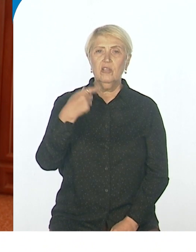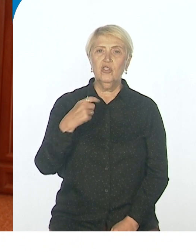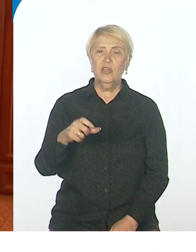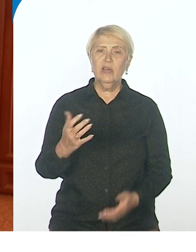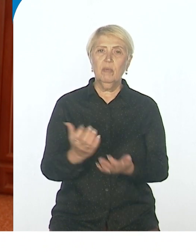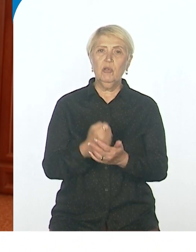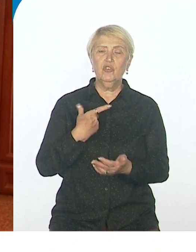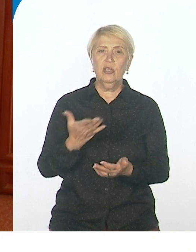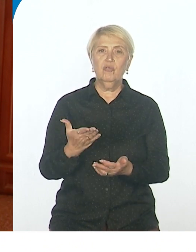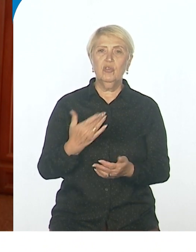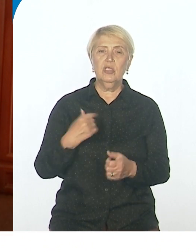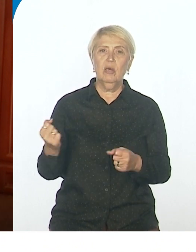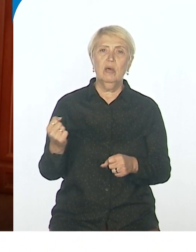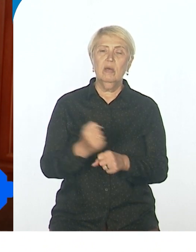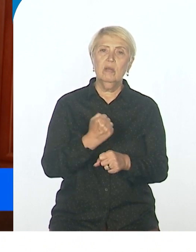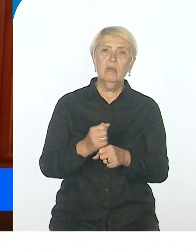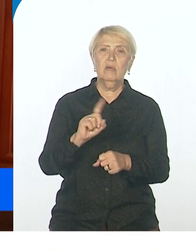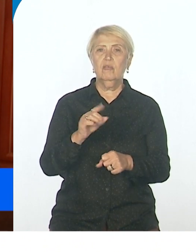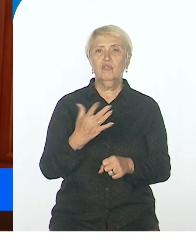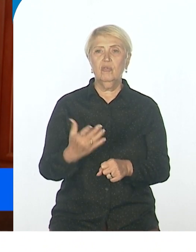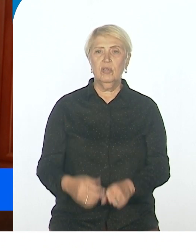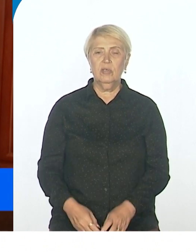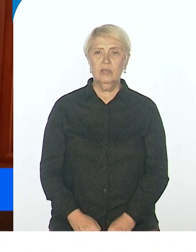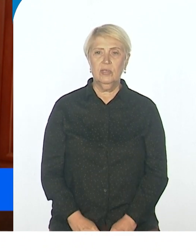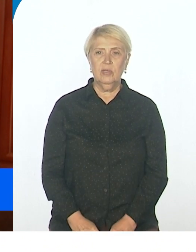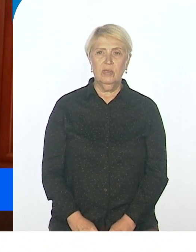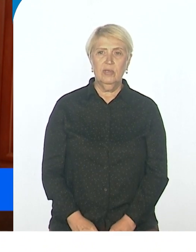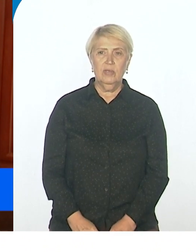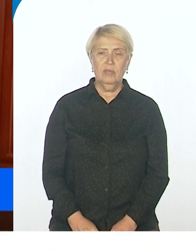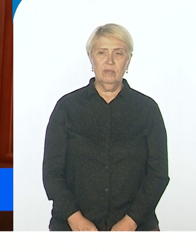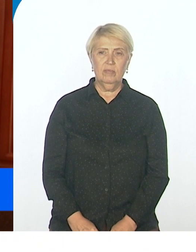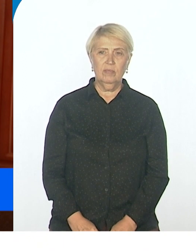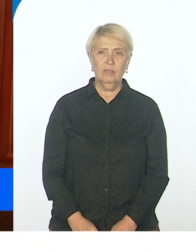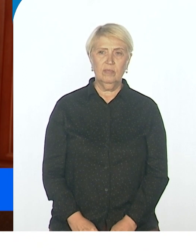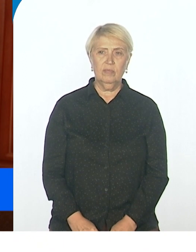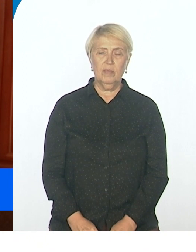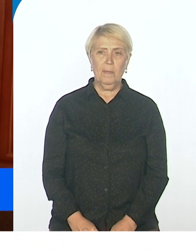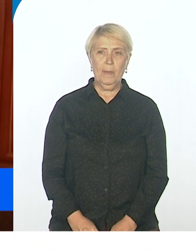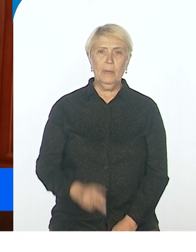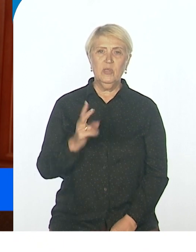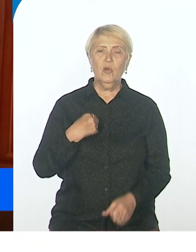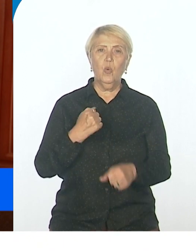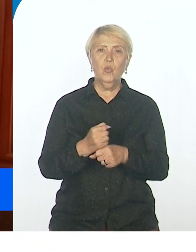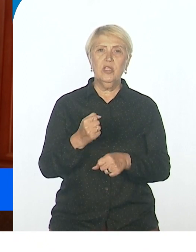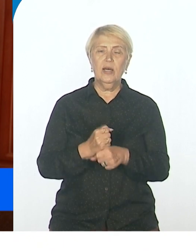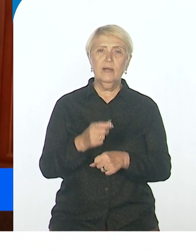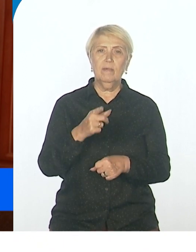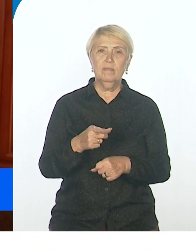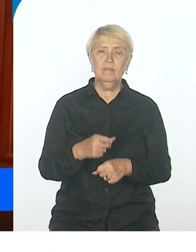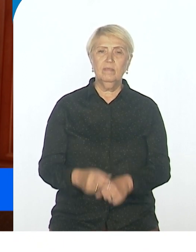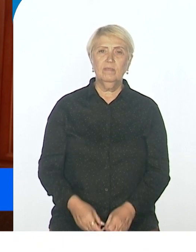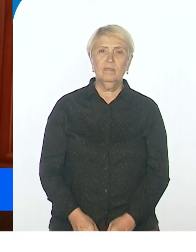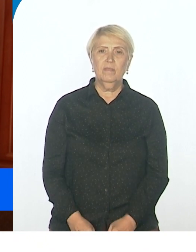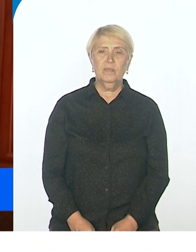реальные. Ну, то есть ты ощущаешь действие демонов как удары непосредственно по